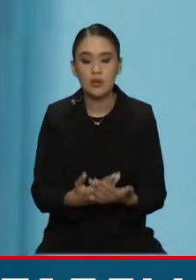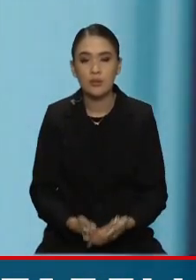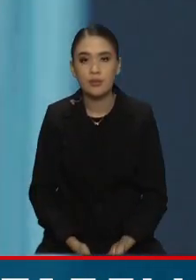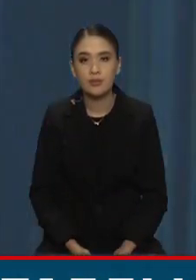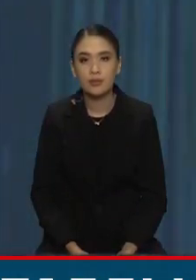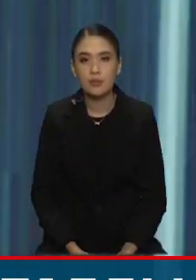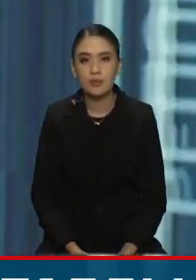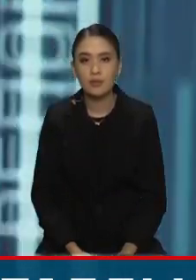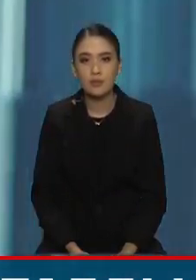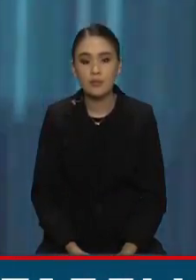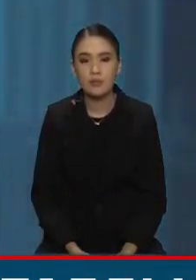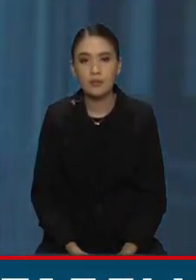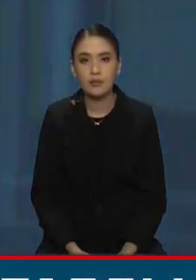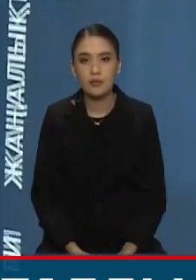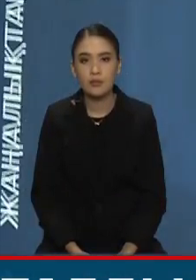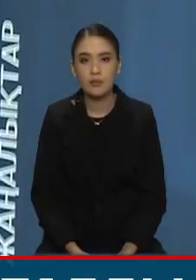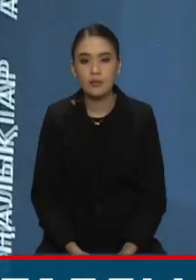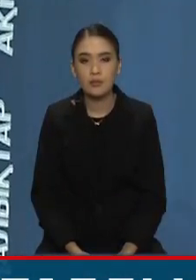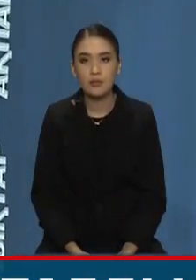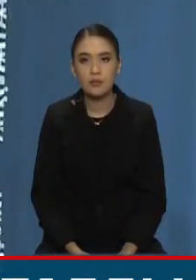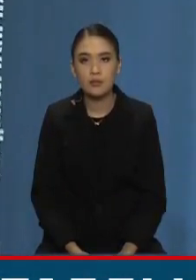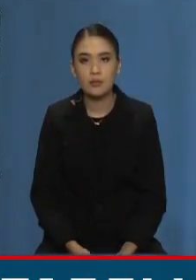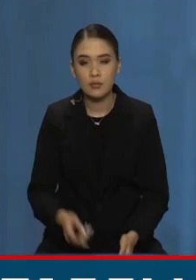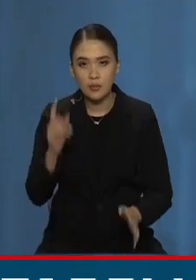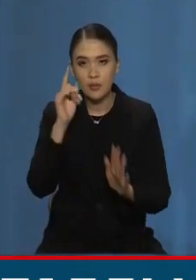еді. Бұл енді қызық сұрақ, бірақ түсіну керек.